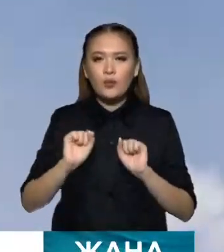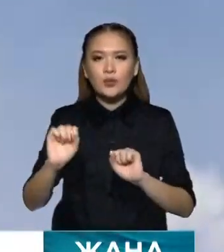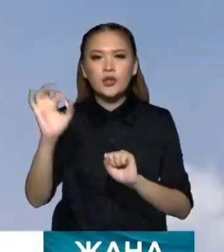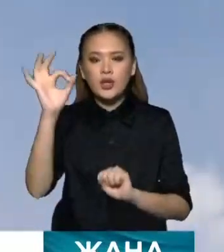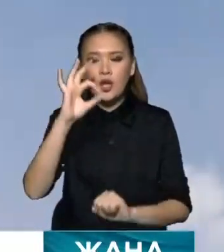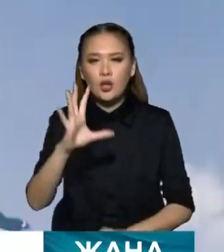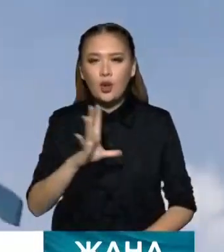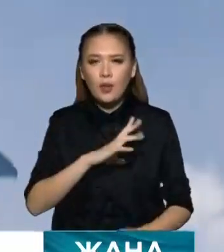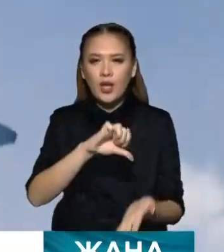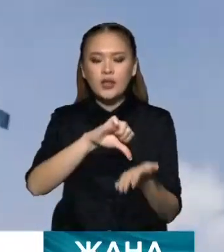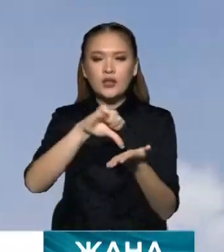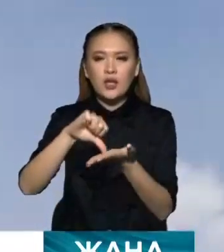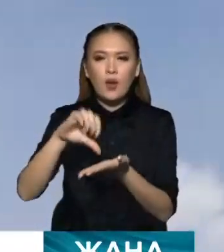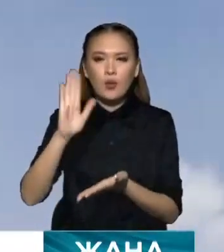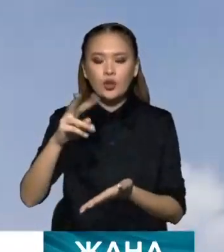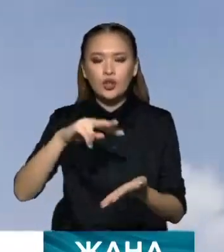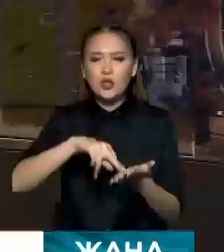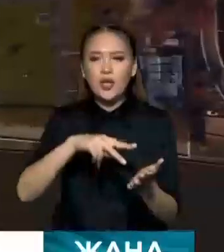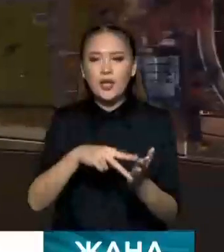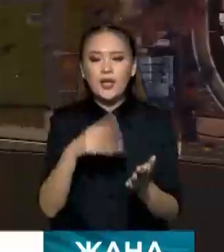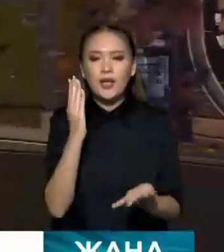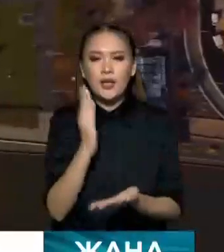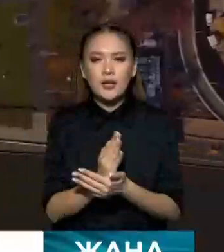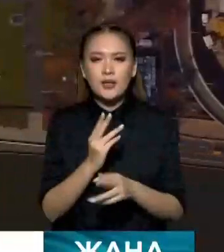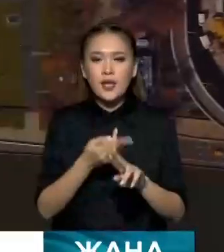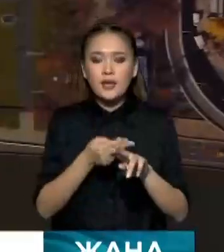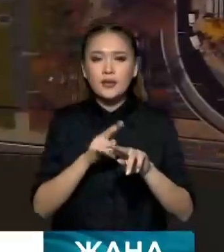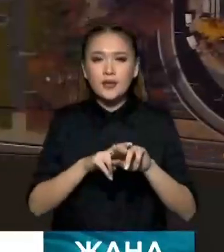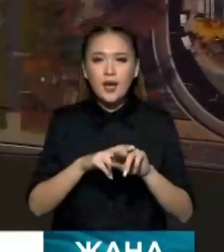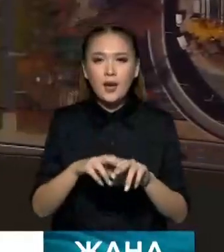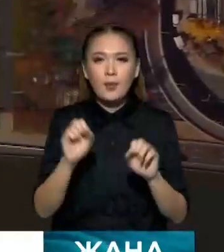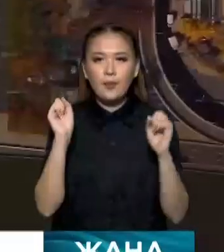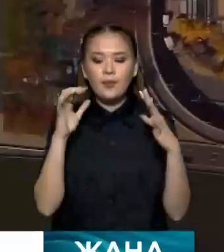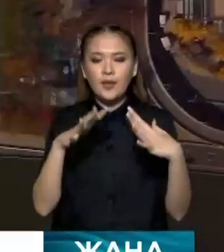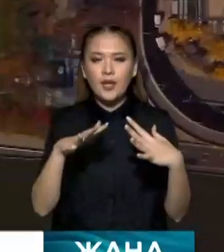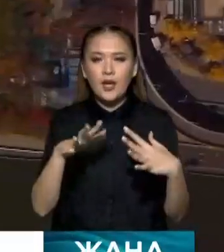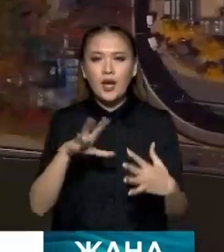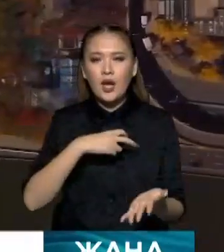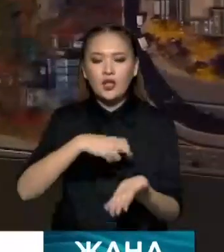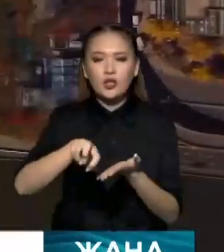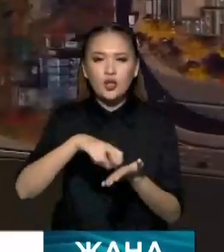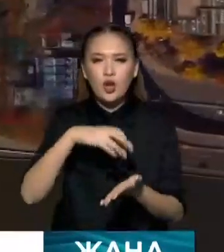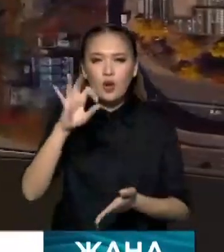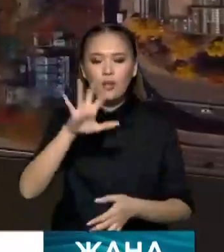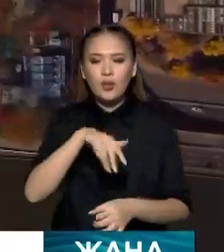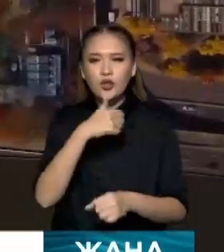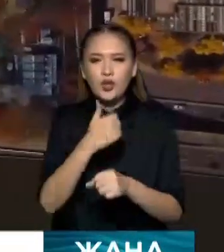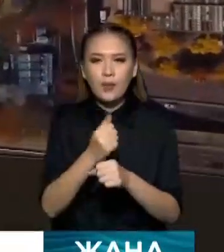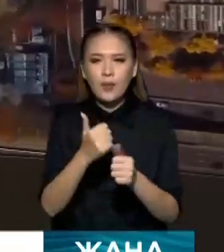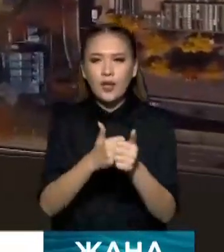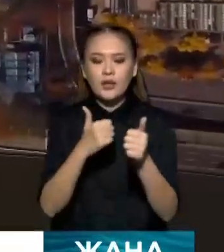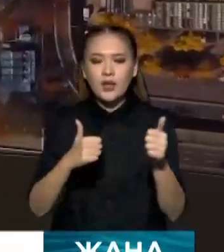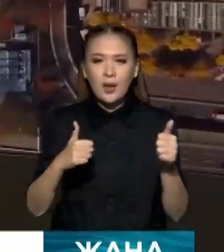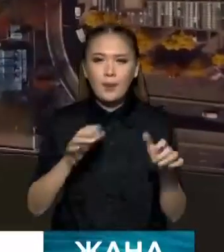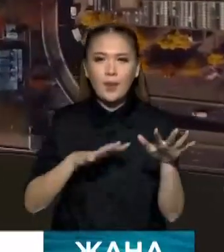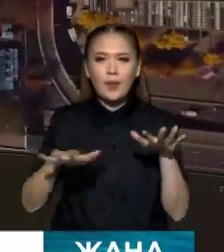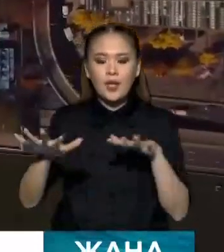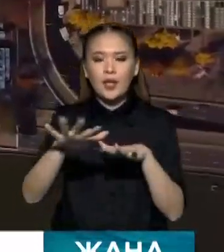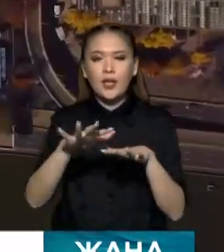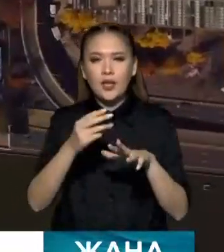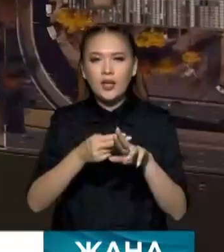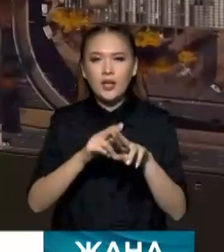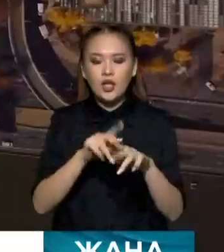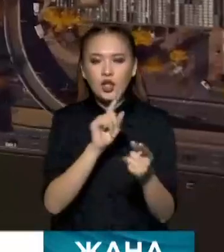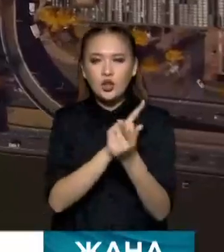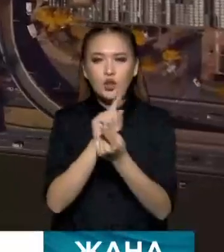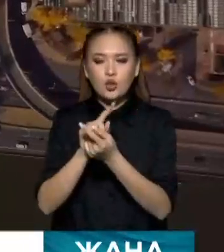саммитке қатысады деп жоспарланған. Бұдан бөлек Біріккен Ұлттар Ұйымы бас хатшысымен, Еуропалық одақ басшылығымен және бірқатар мемлекет басшыларымен